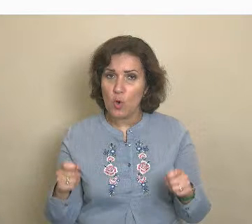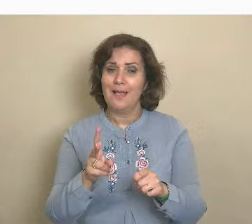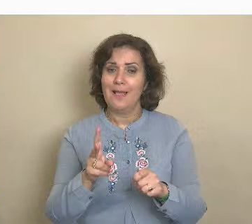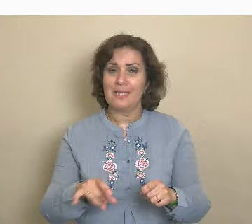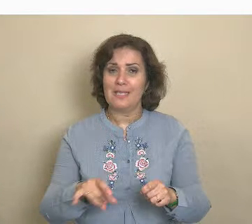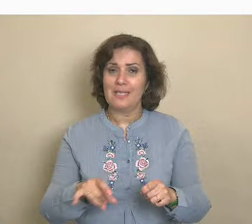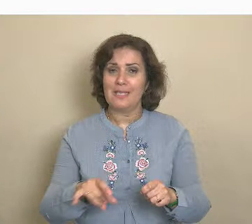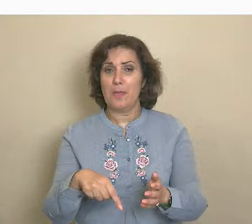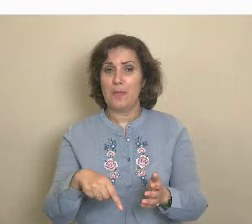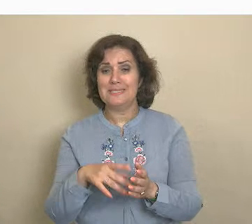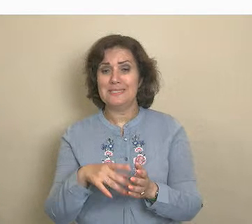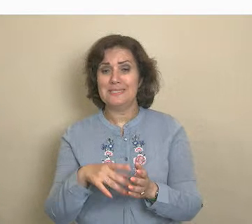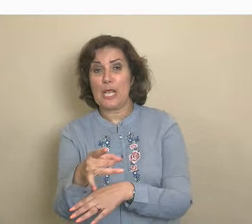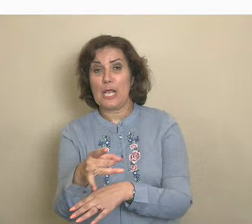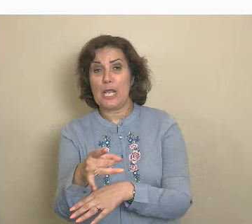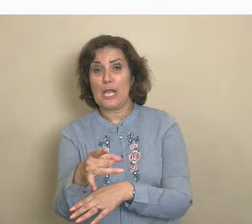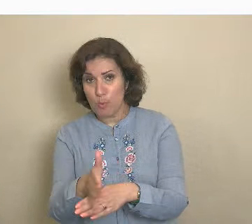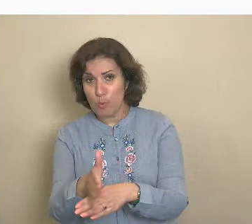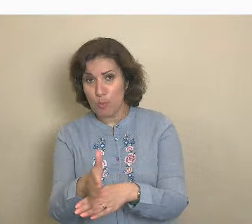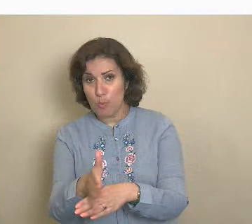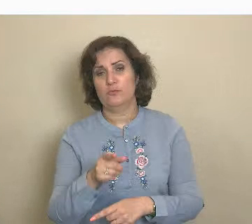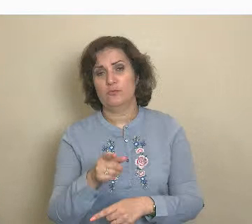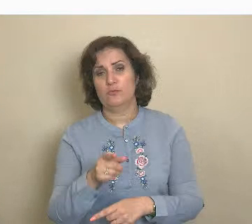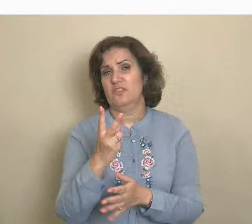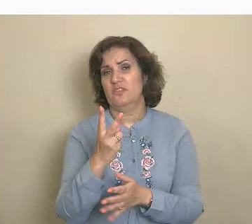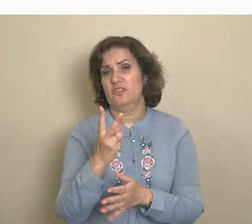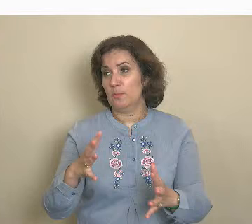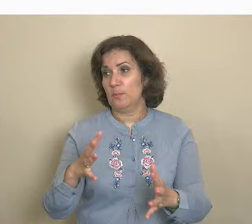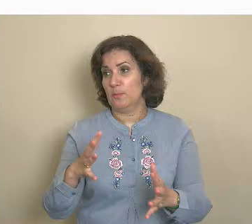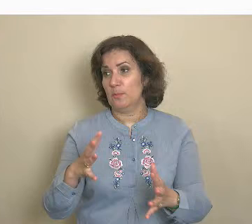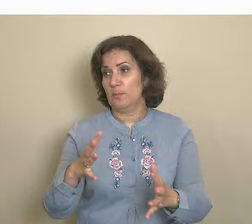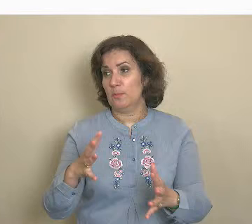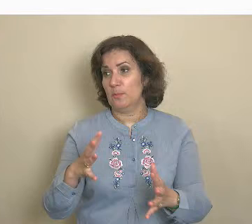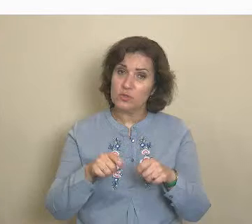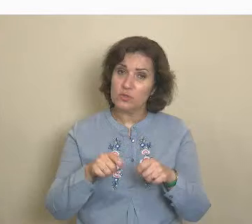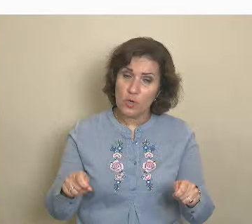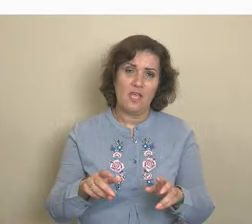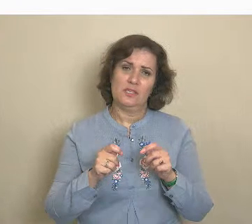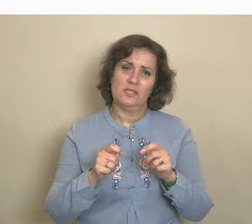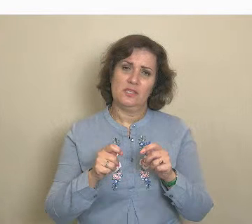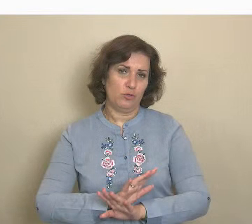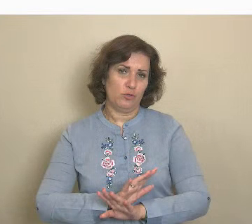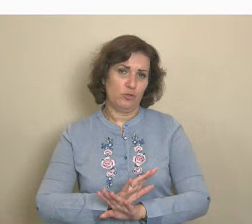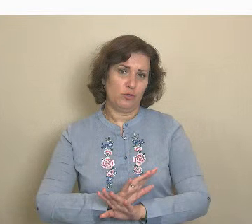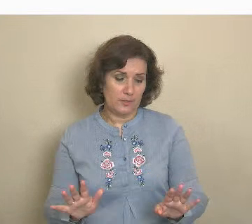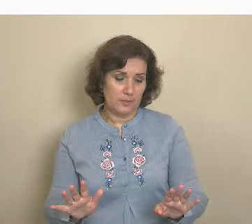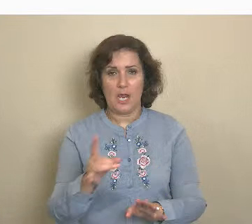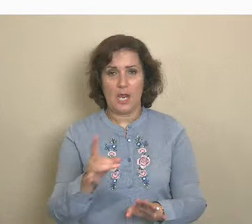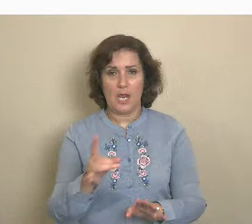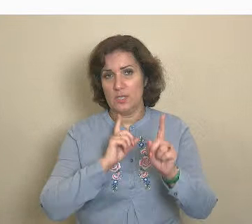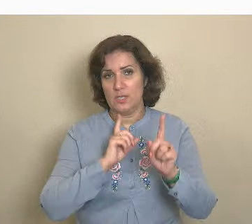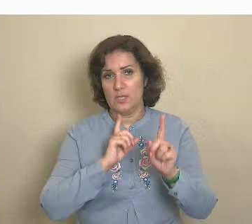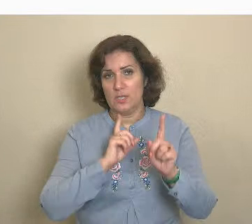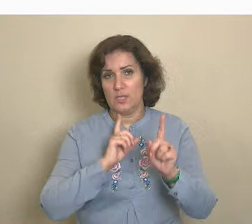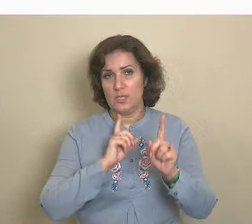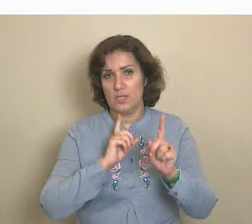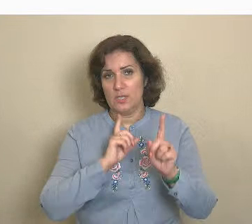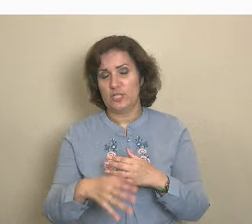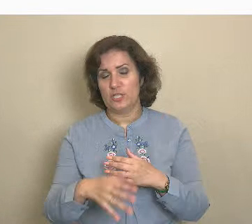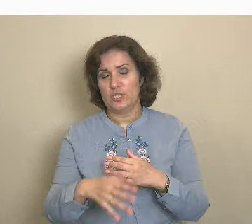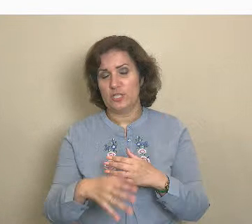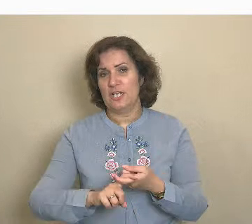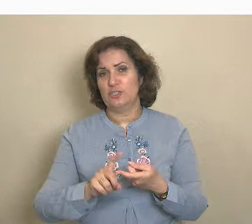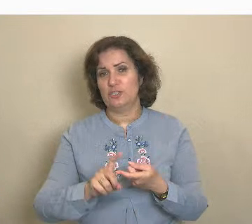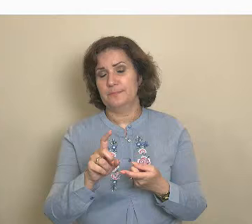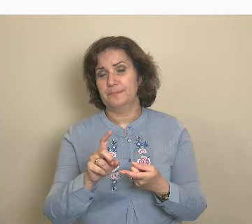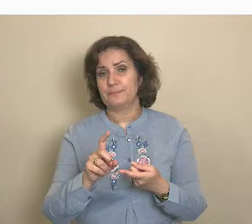з районним поділом, тут у нас if they буває are два established випадки, в in якому the city утворені with та не rayon утворені delineation and we have районні ради, то тут вже two залежить. cases